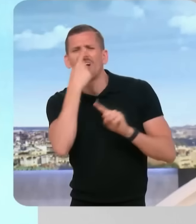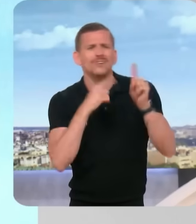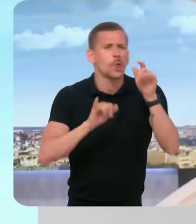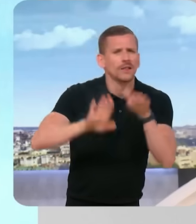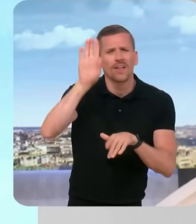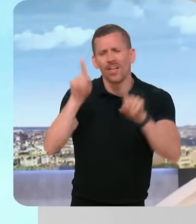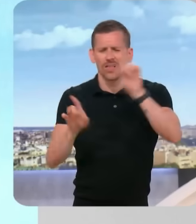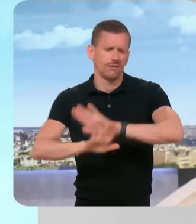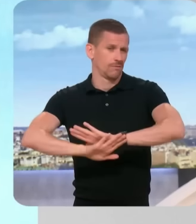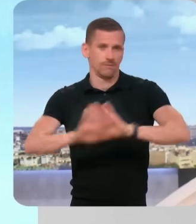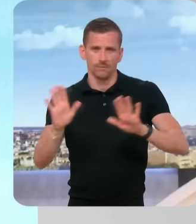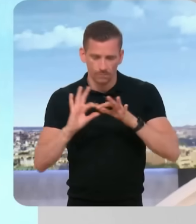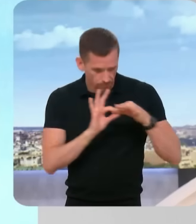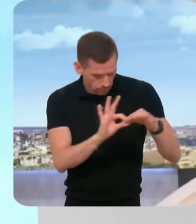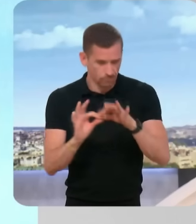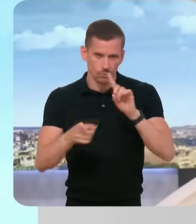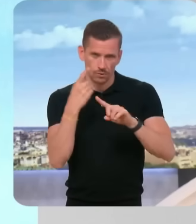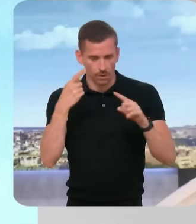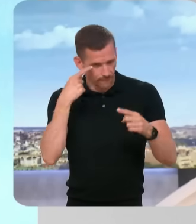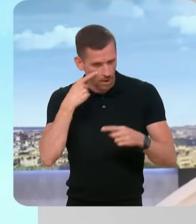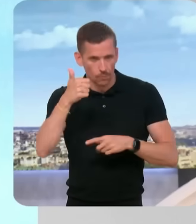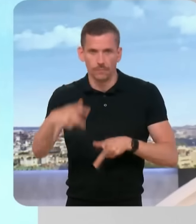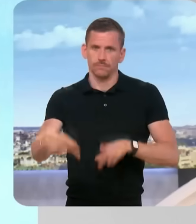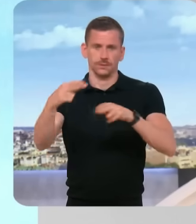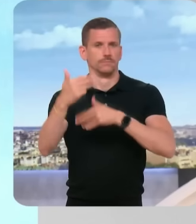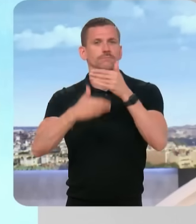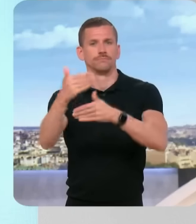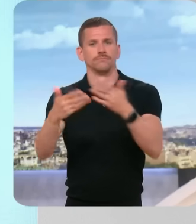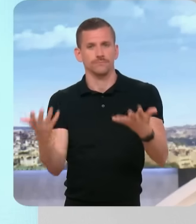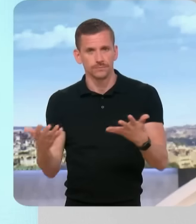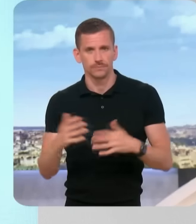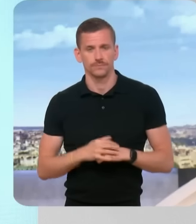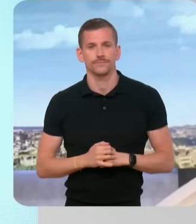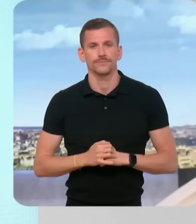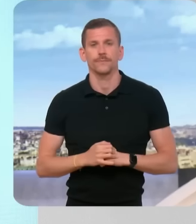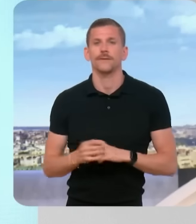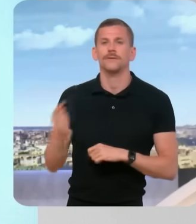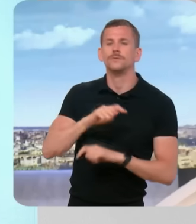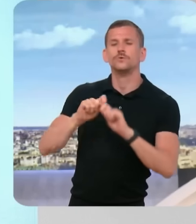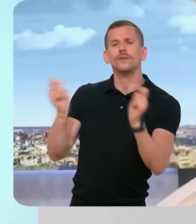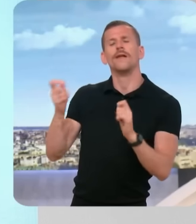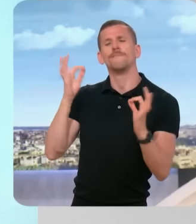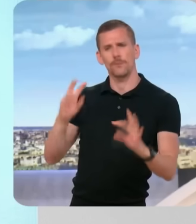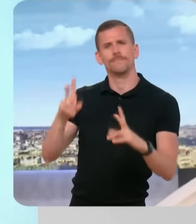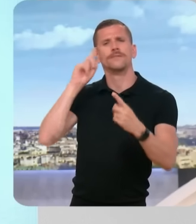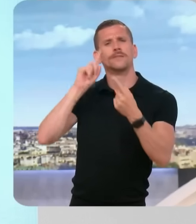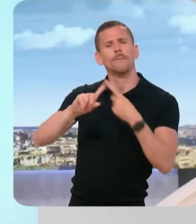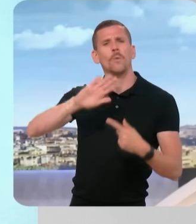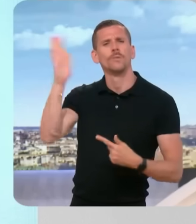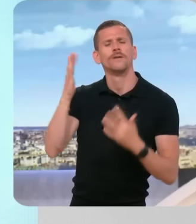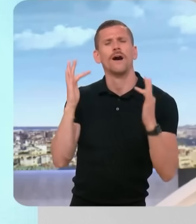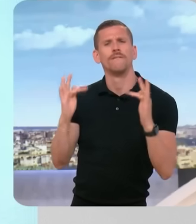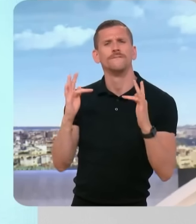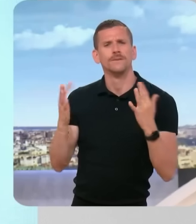etc., etc., moi je les récuse totalement. Donc je n'irai pas plus loin dans ce commentaire. On a parlé au début de cette interview d'un climat